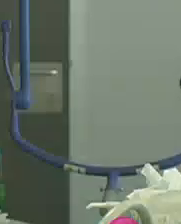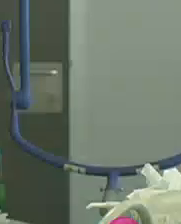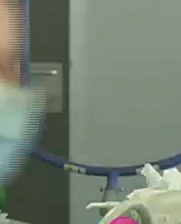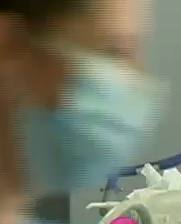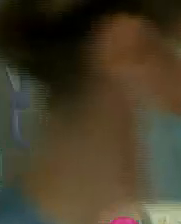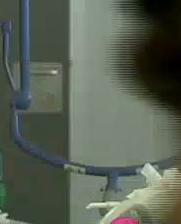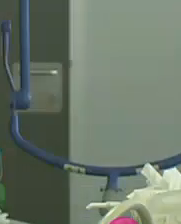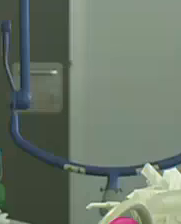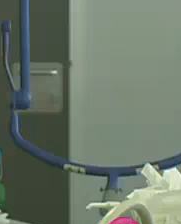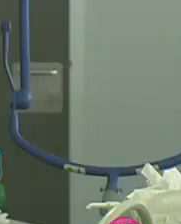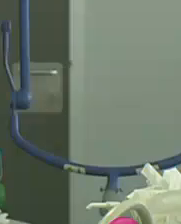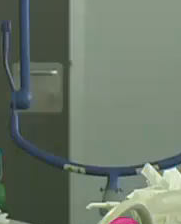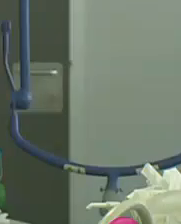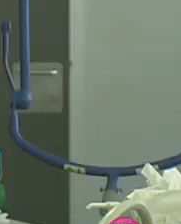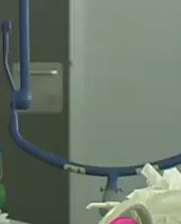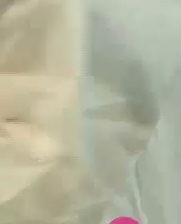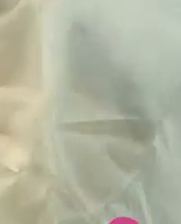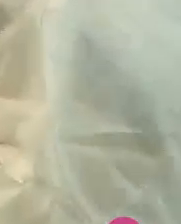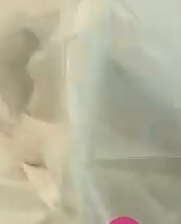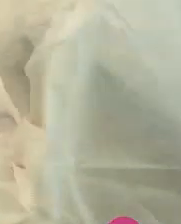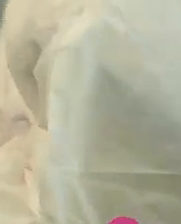estudi i actualització de dades.